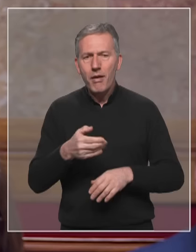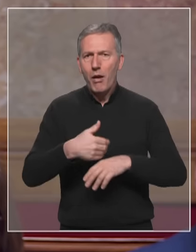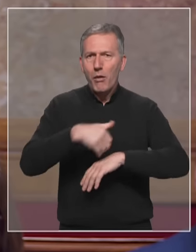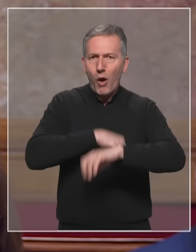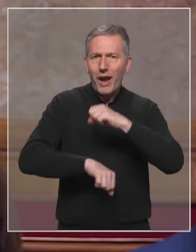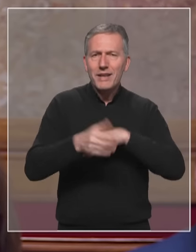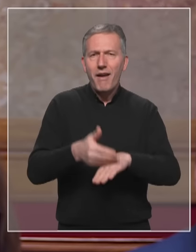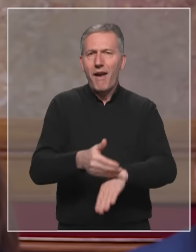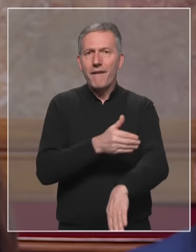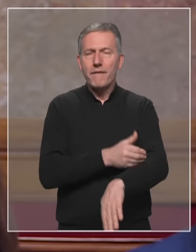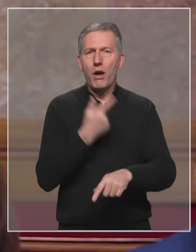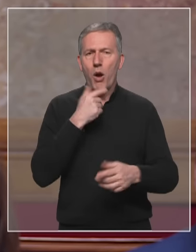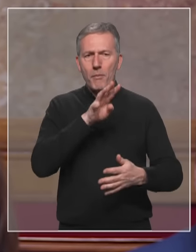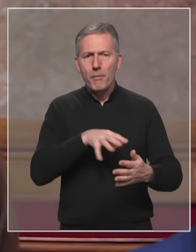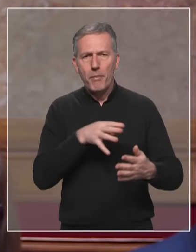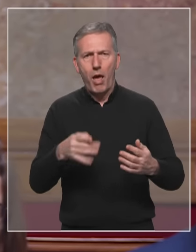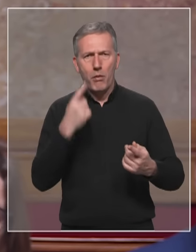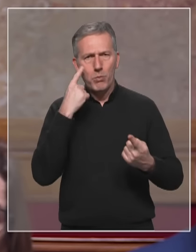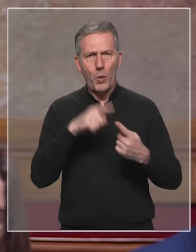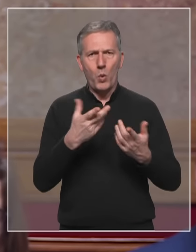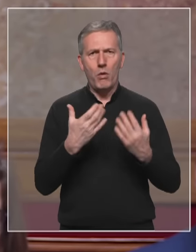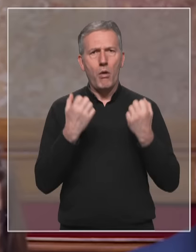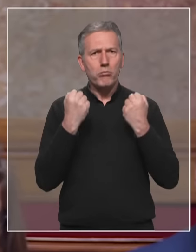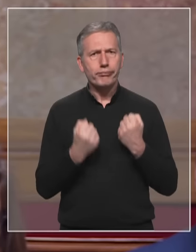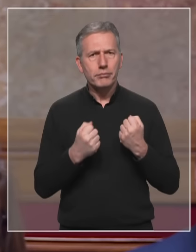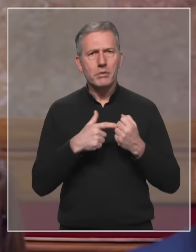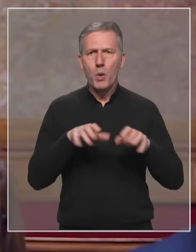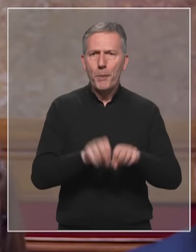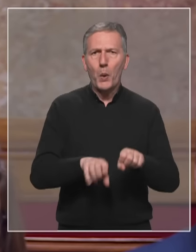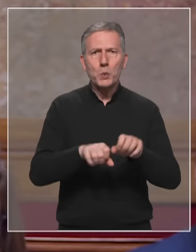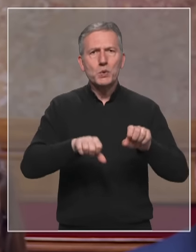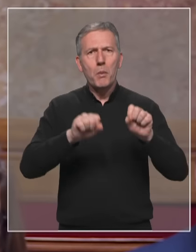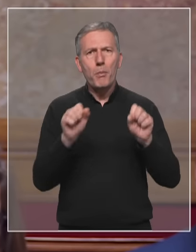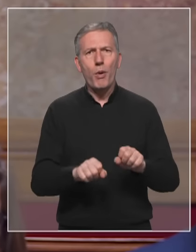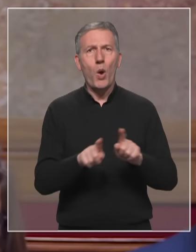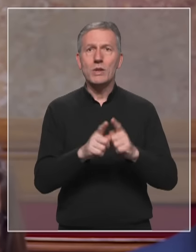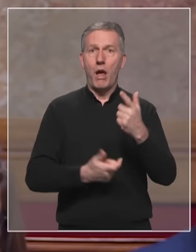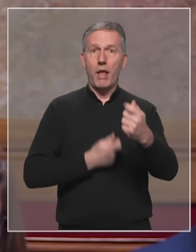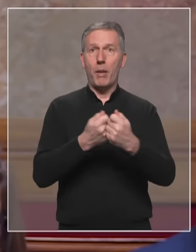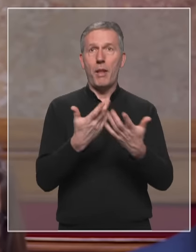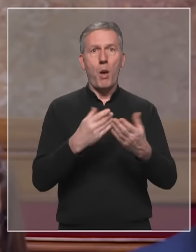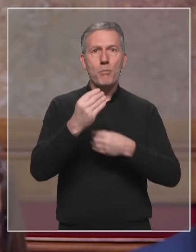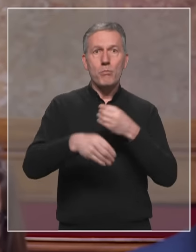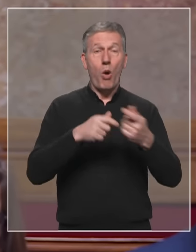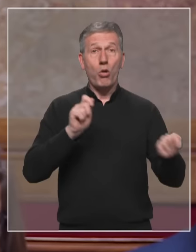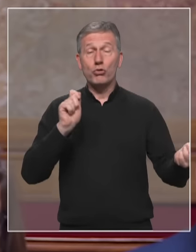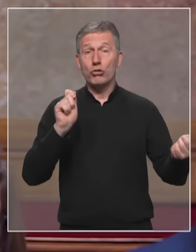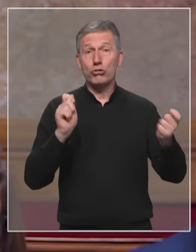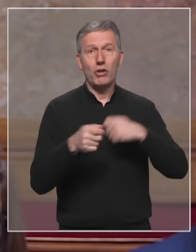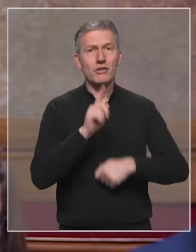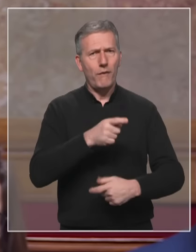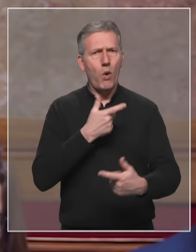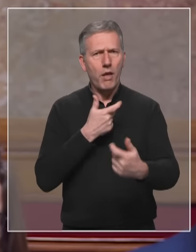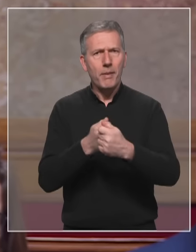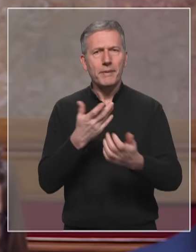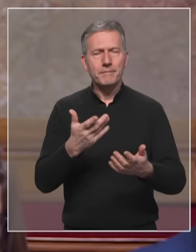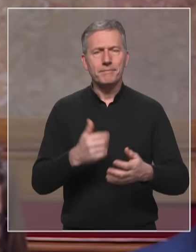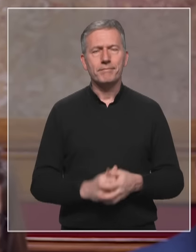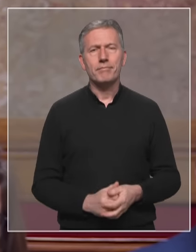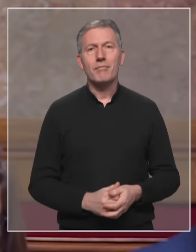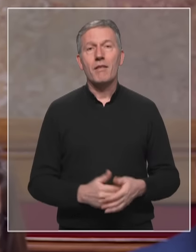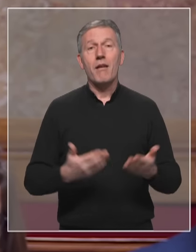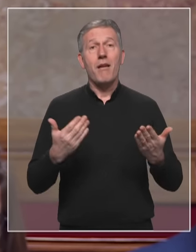plan urgent pour consolider leur production ou les adapter à un monde en perpétuel changement. Ils se